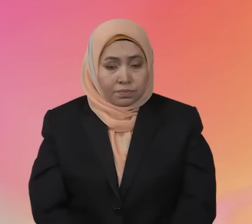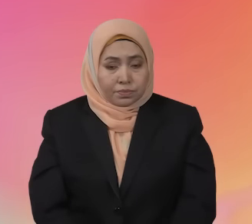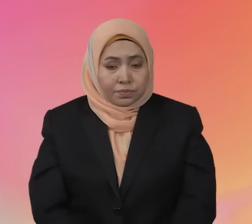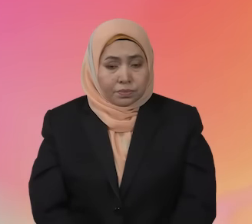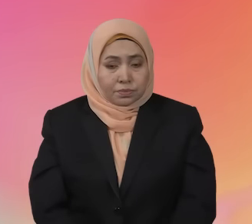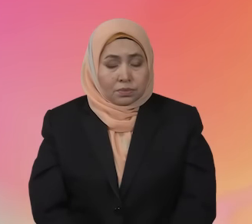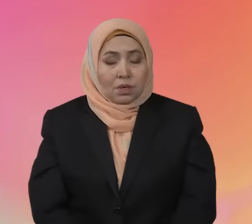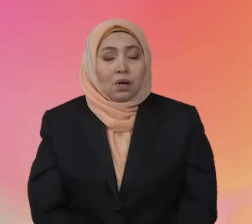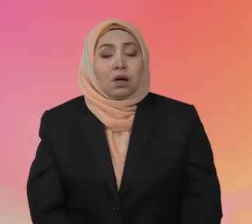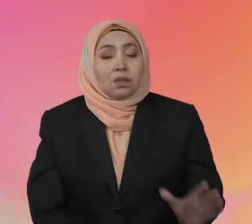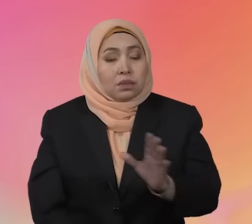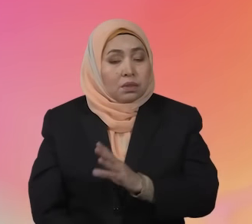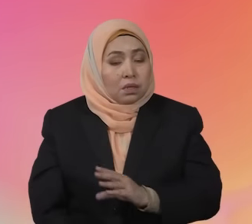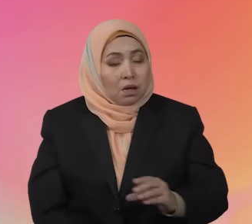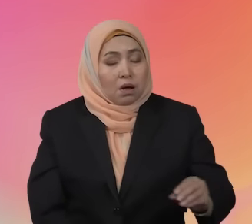الصَّلَاةَ